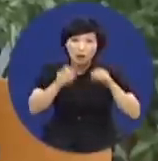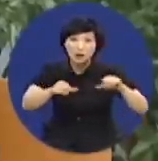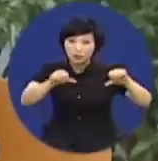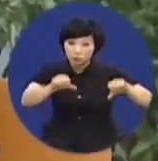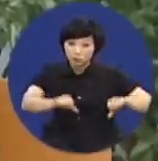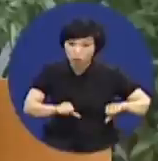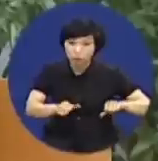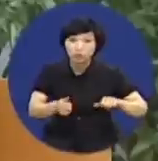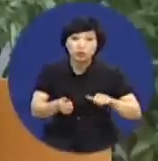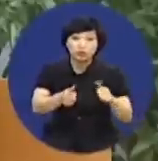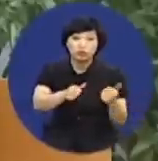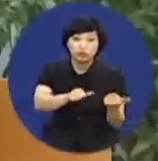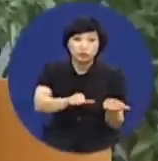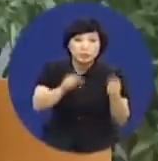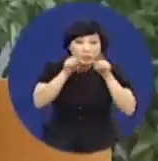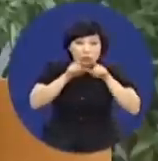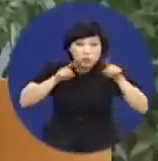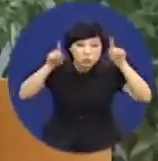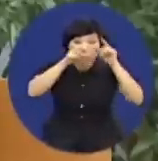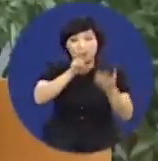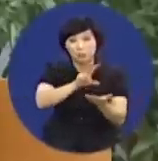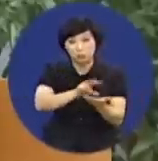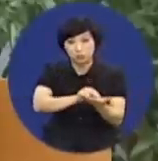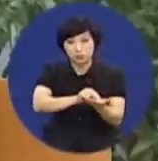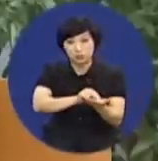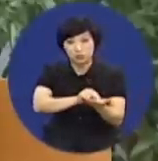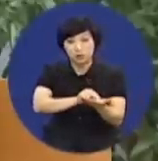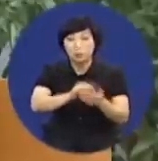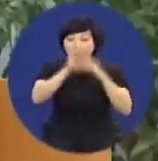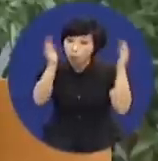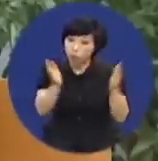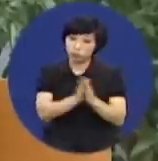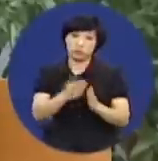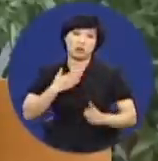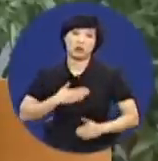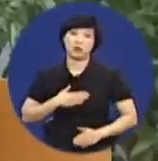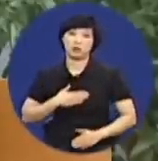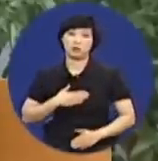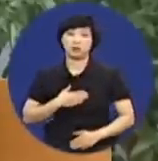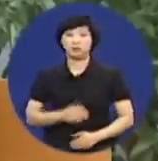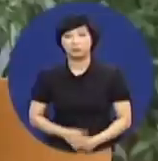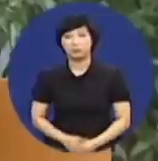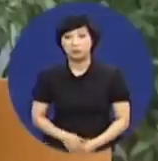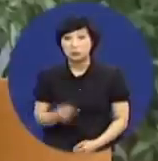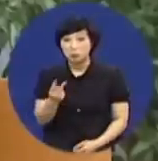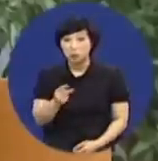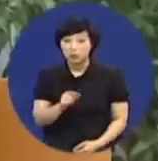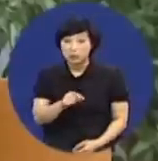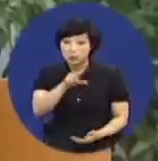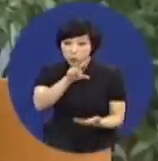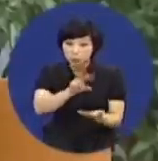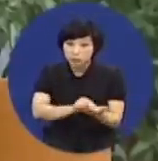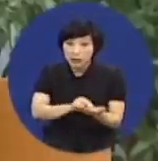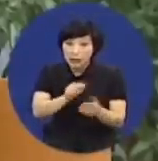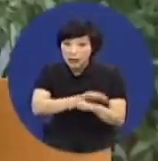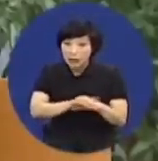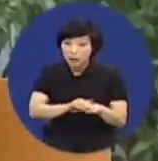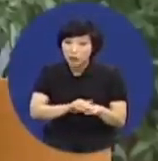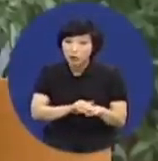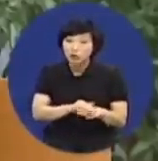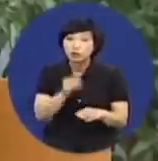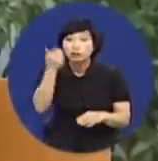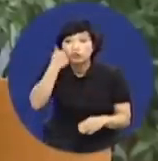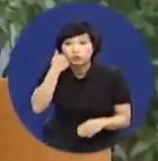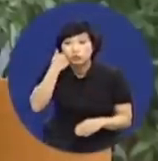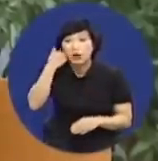い、死の問題、地獄の問題をすべて知っておられます。そしてこの問